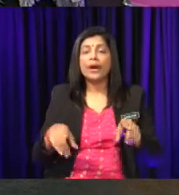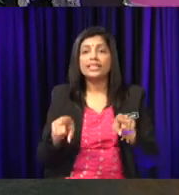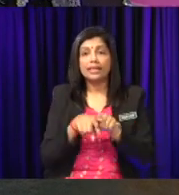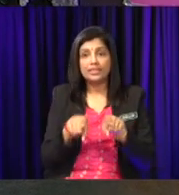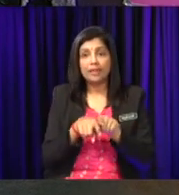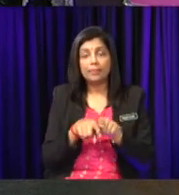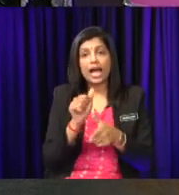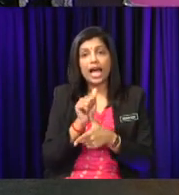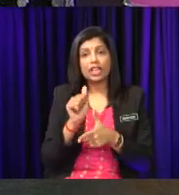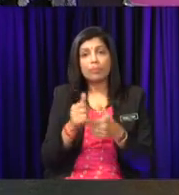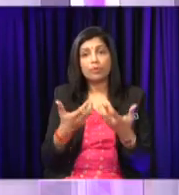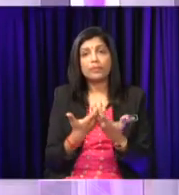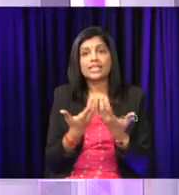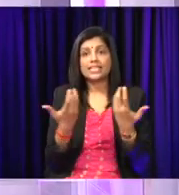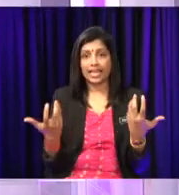berasingan